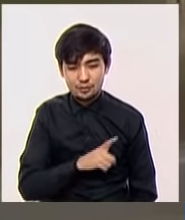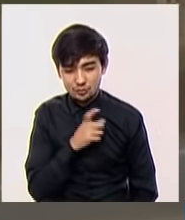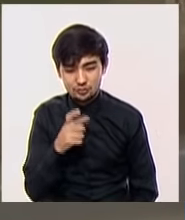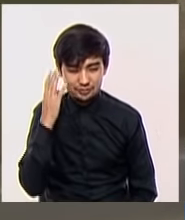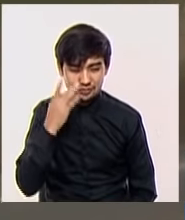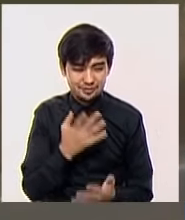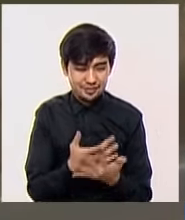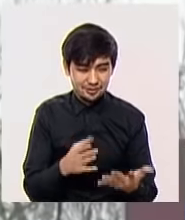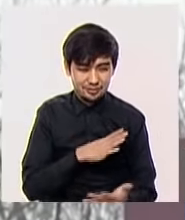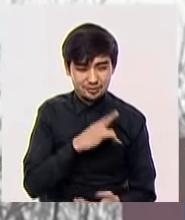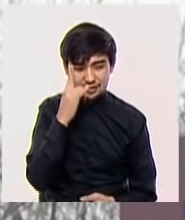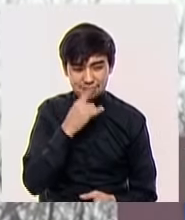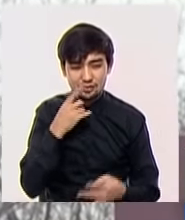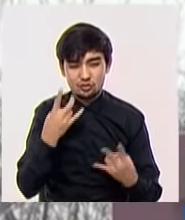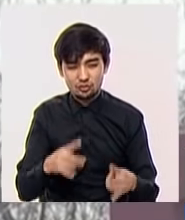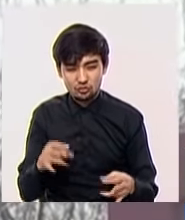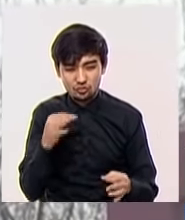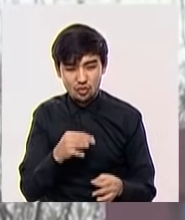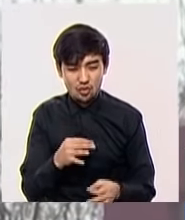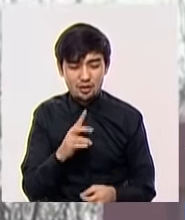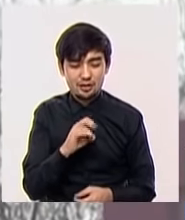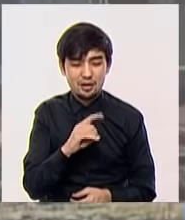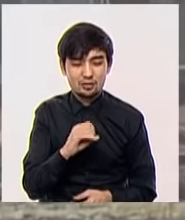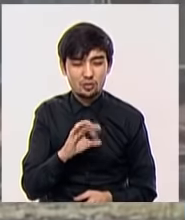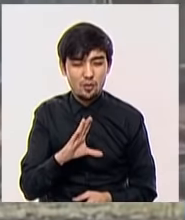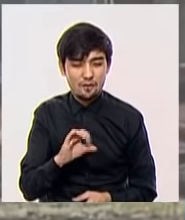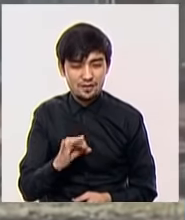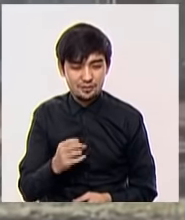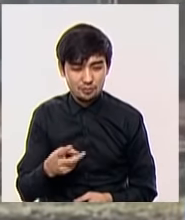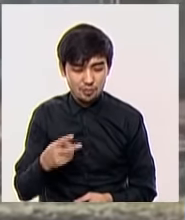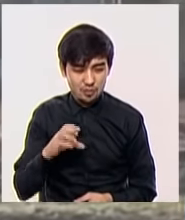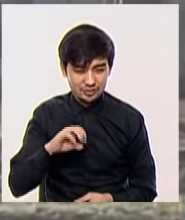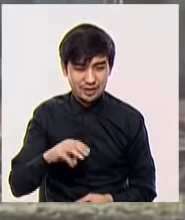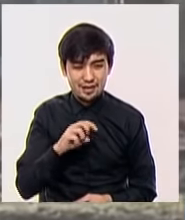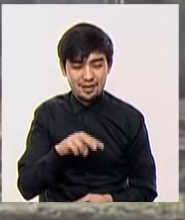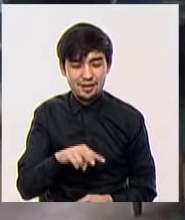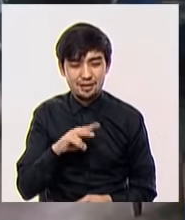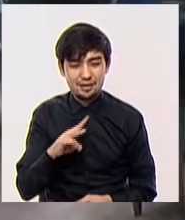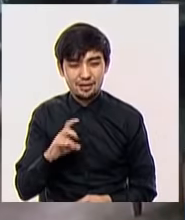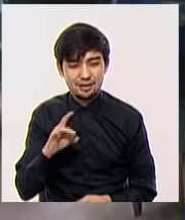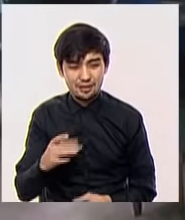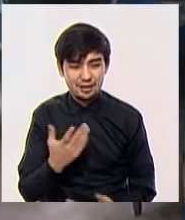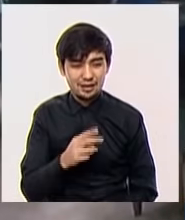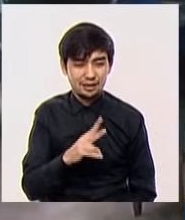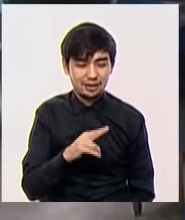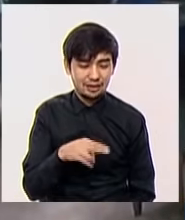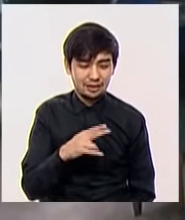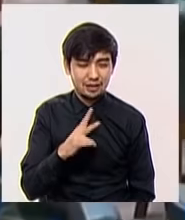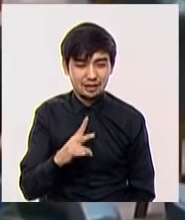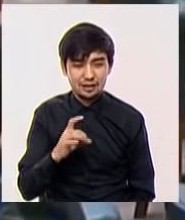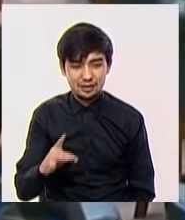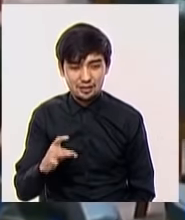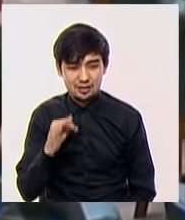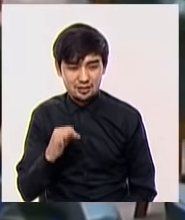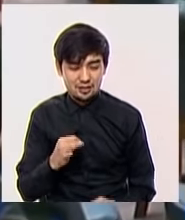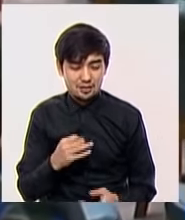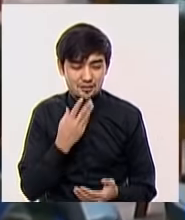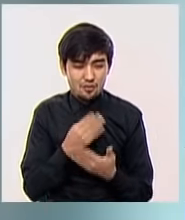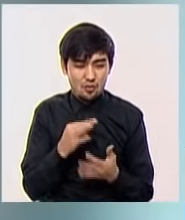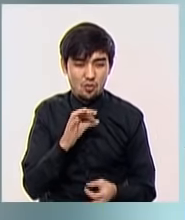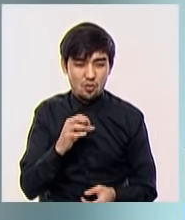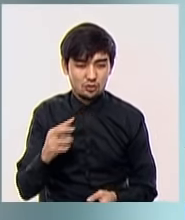казахстану не нужно признавать независимость самопровозглашенных лнр и днр и четко придерживаться принципов